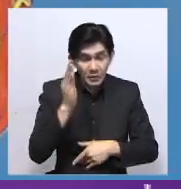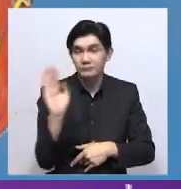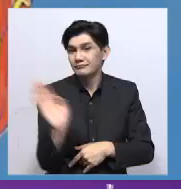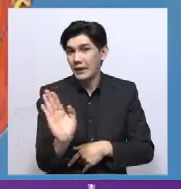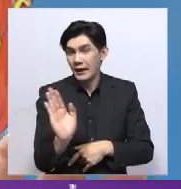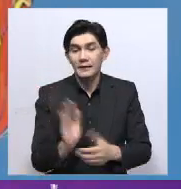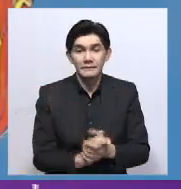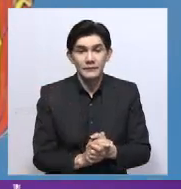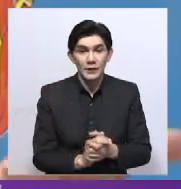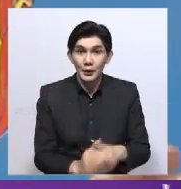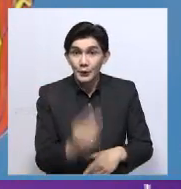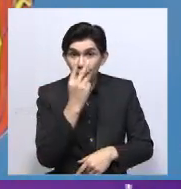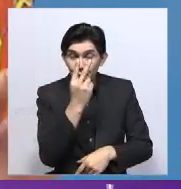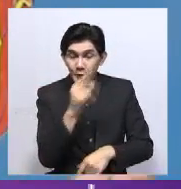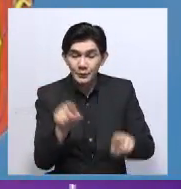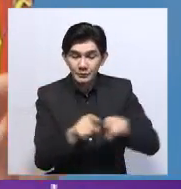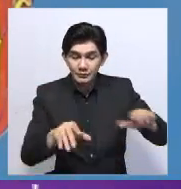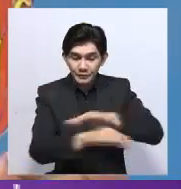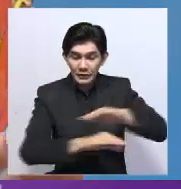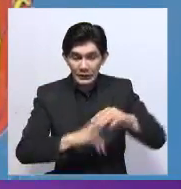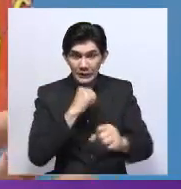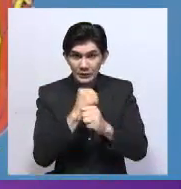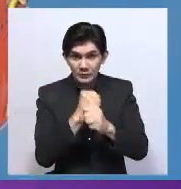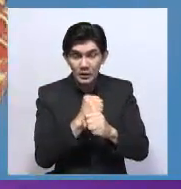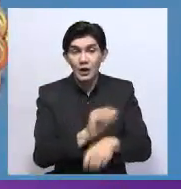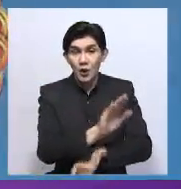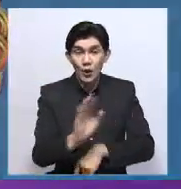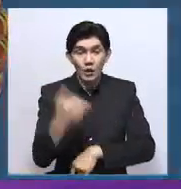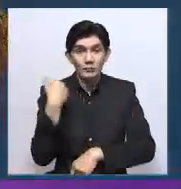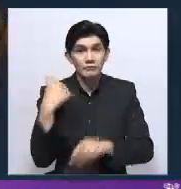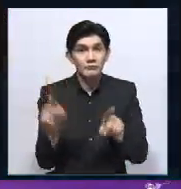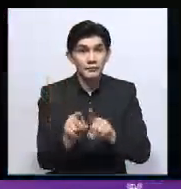ม่ได้เราต้องดูการพื้นฐานการทำงานของแต่ละคน